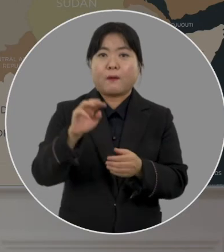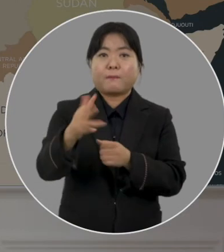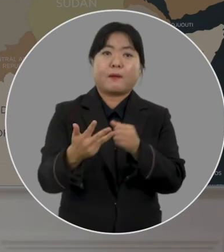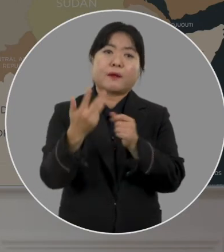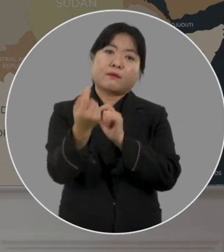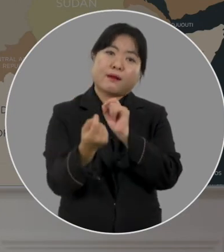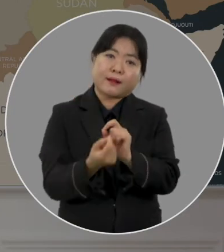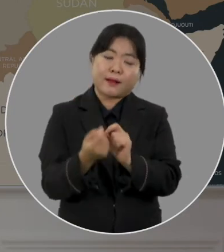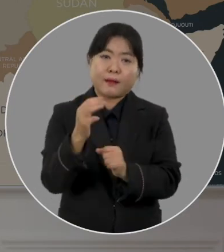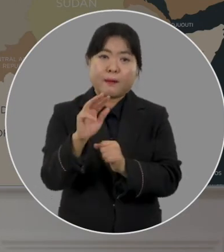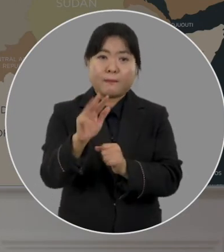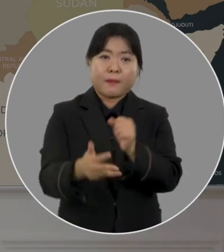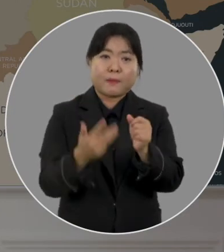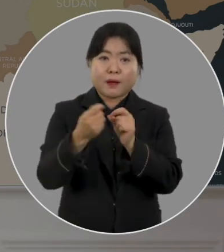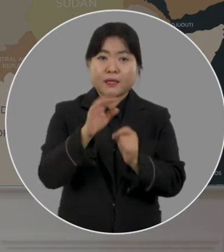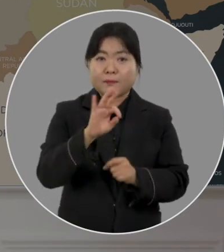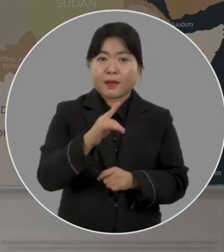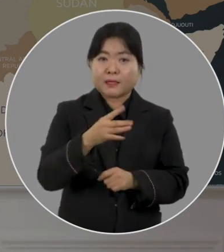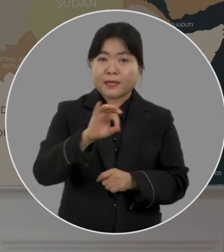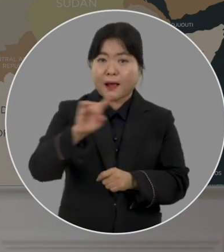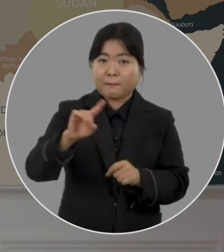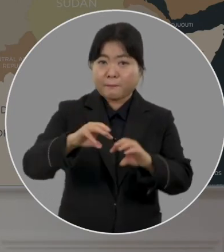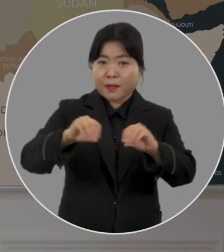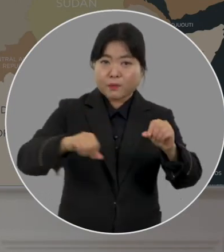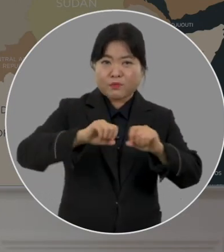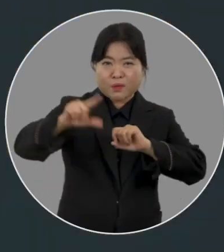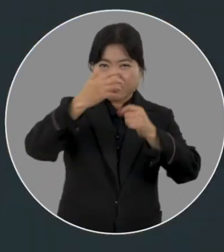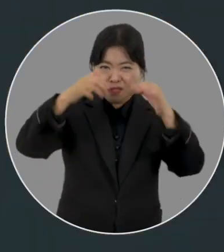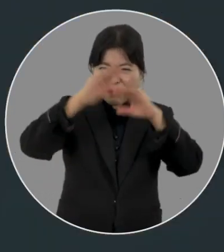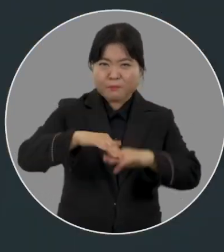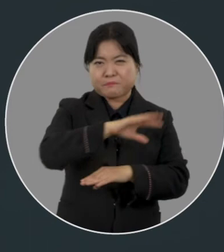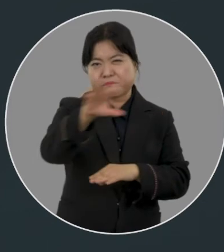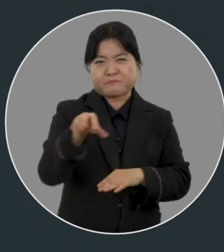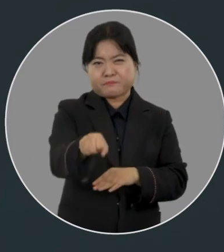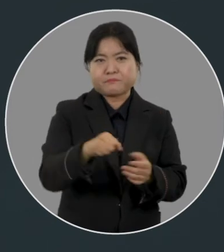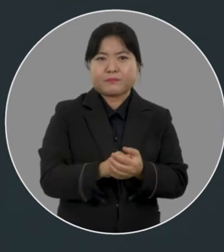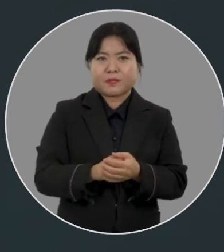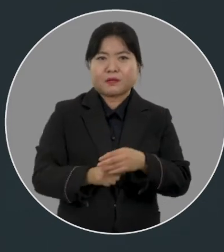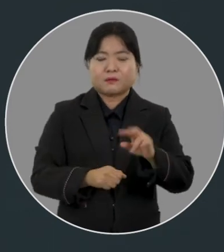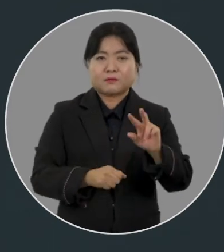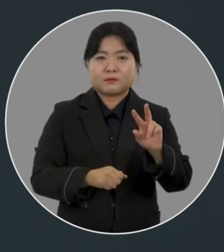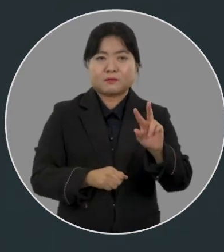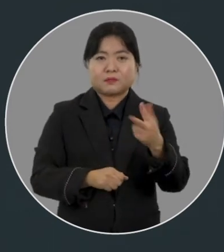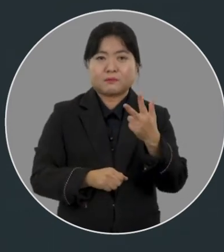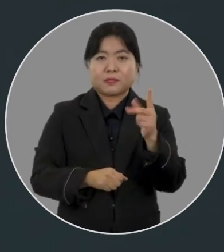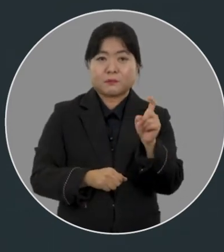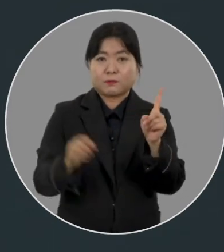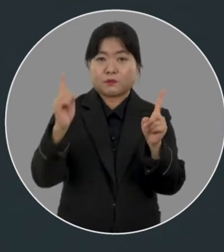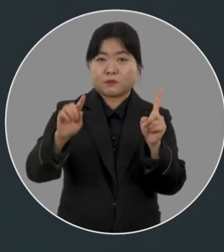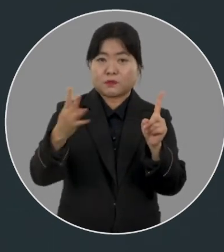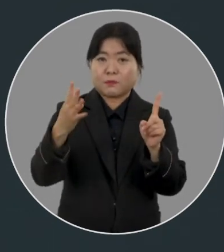800년 가까이 이베리아 반도 대부분은 이슬람의 지배를 받습니다. 711년부터